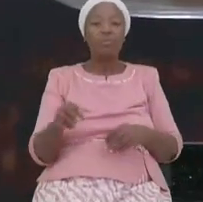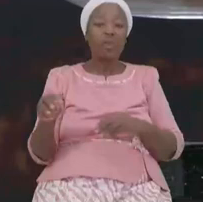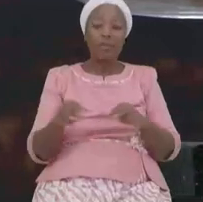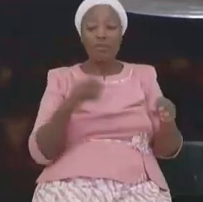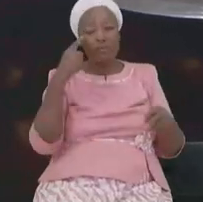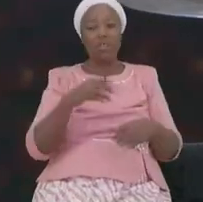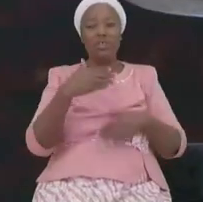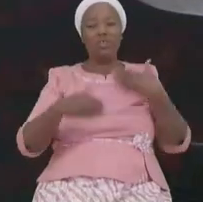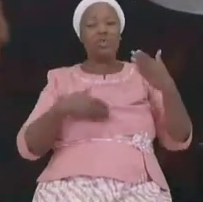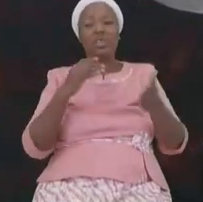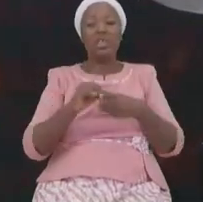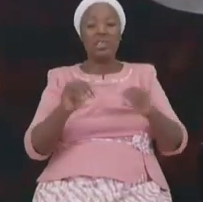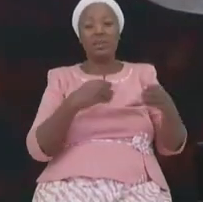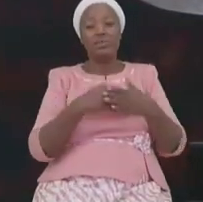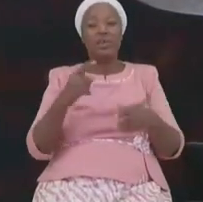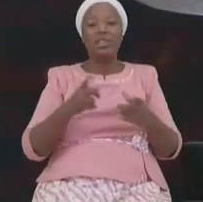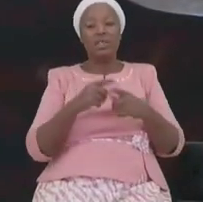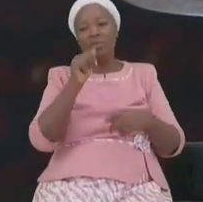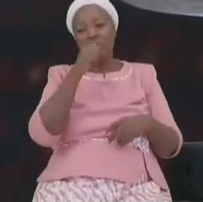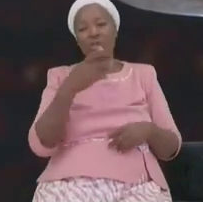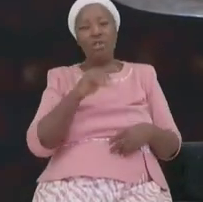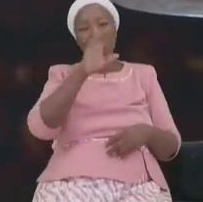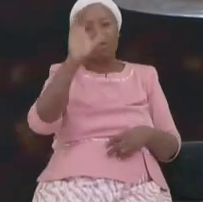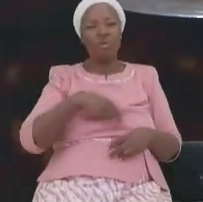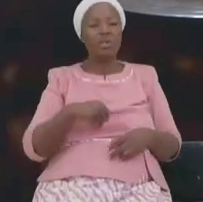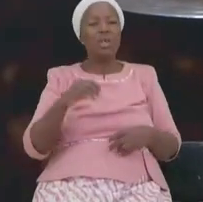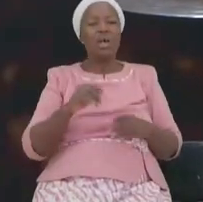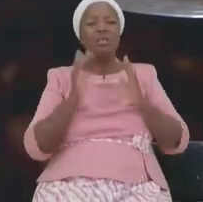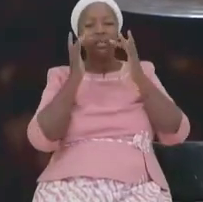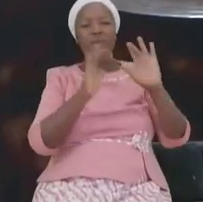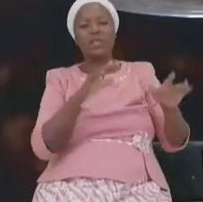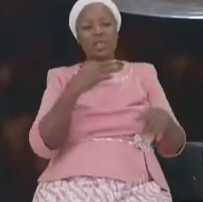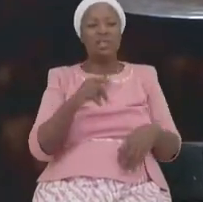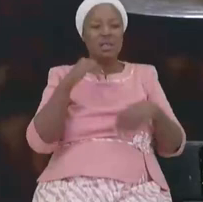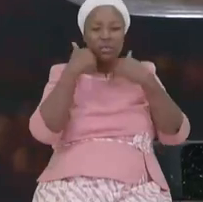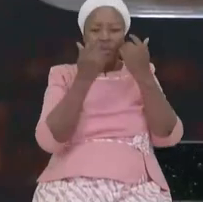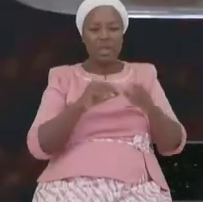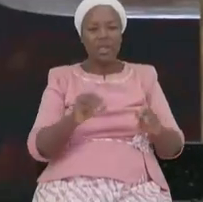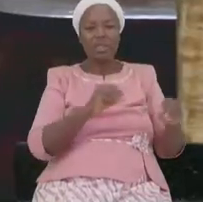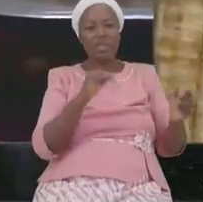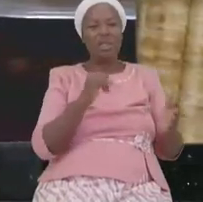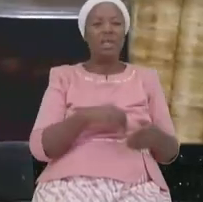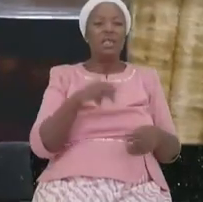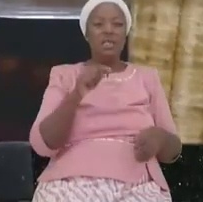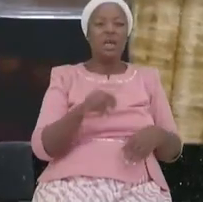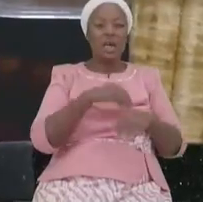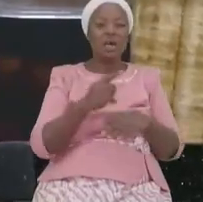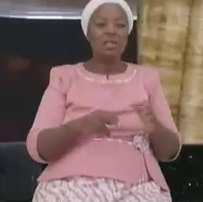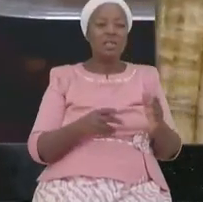croix, méprisé l'ignominie et s'est assis à la droite du trône de